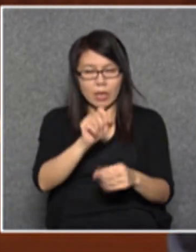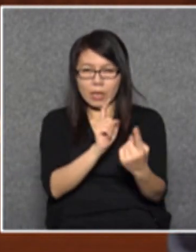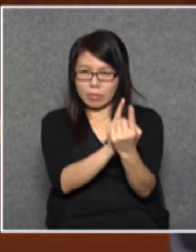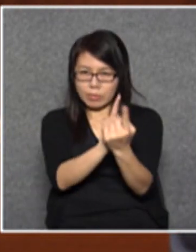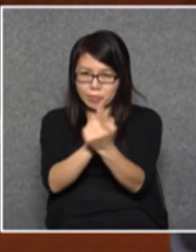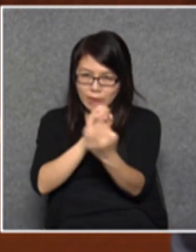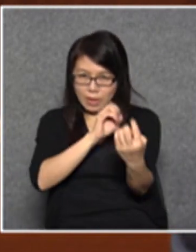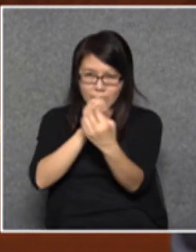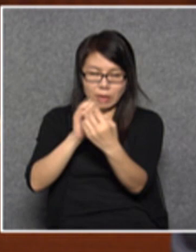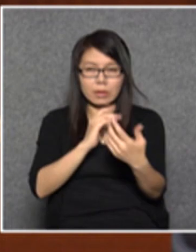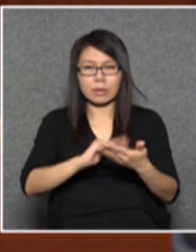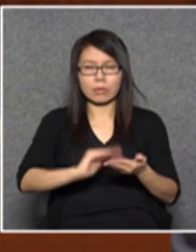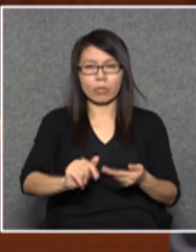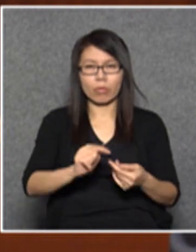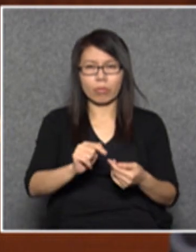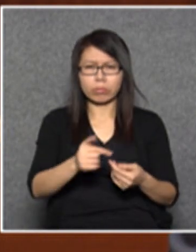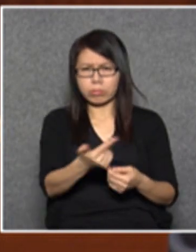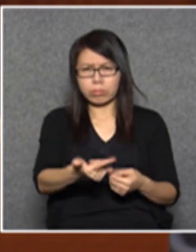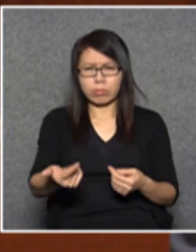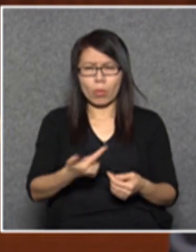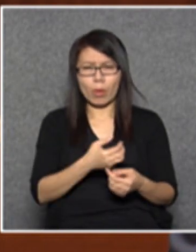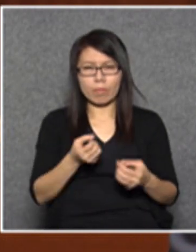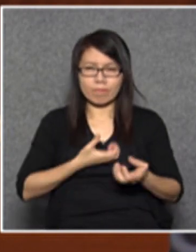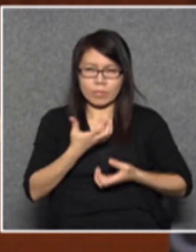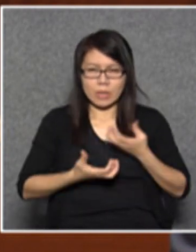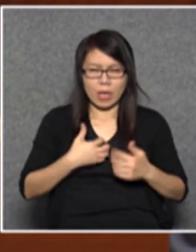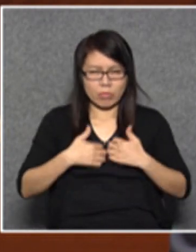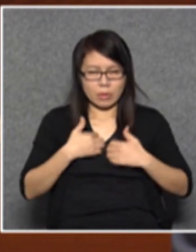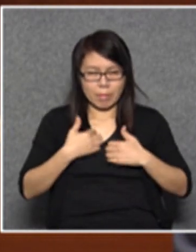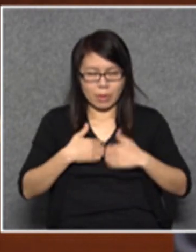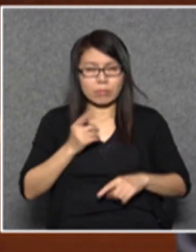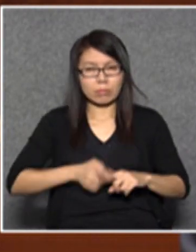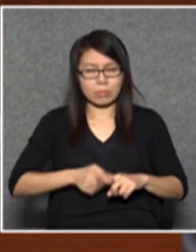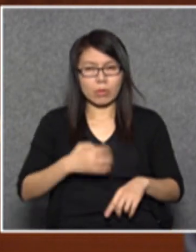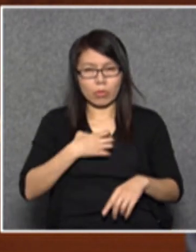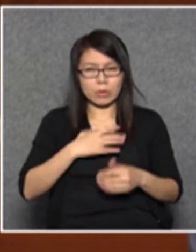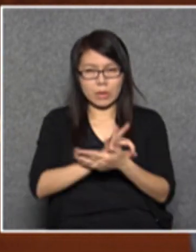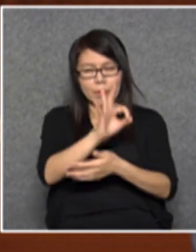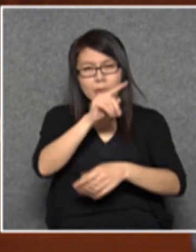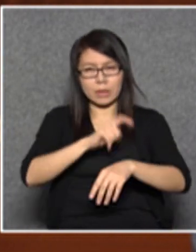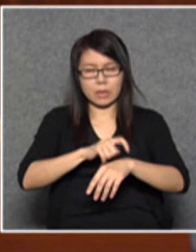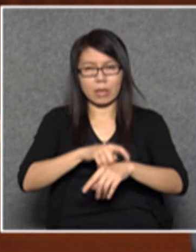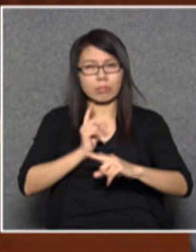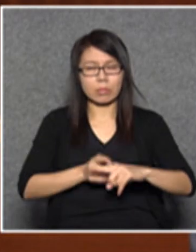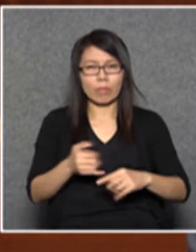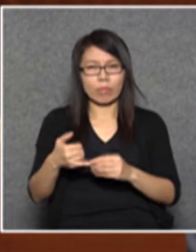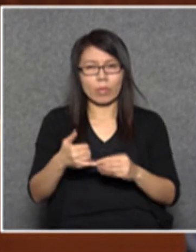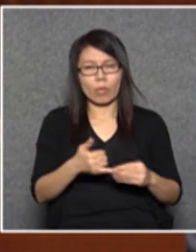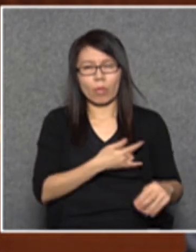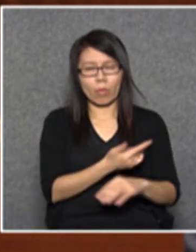都表現得很心急，覺得呢三年時間呢確實是太長